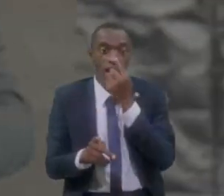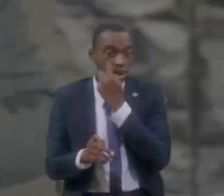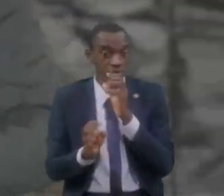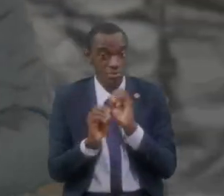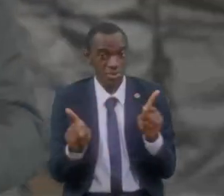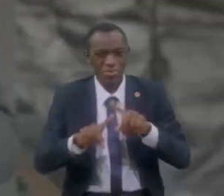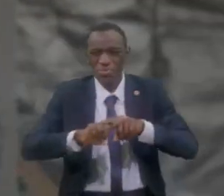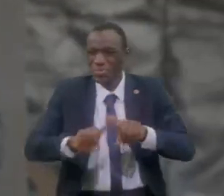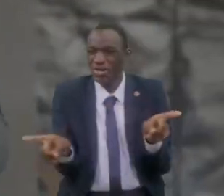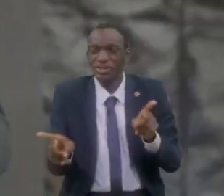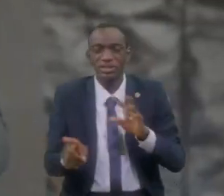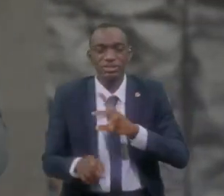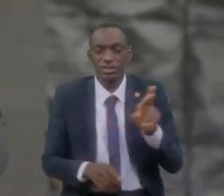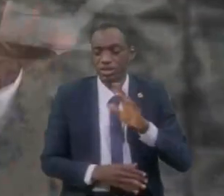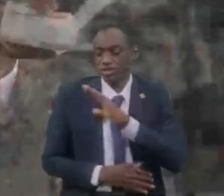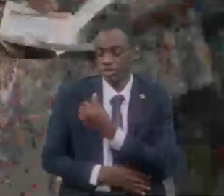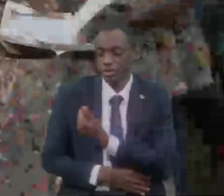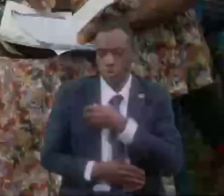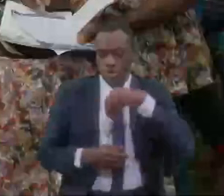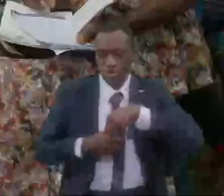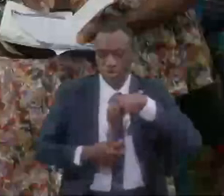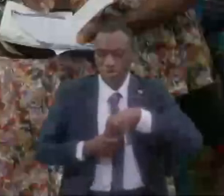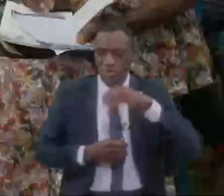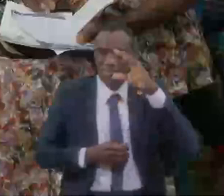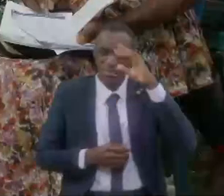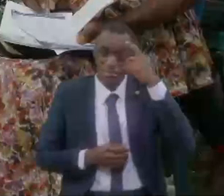âme, l'homme intérieur,